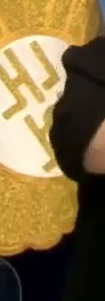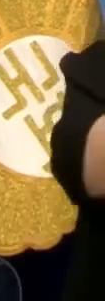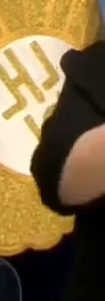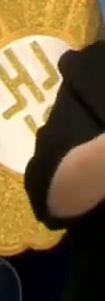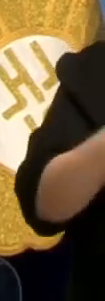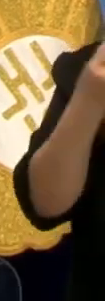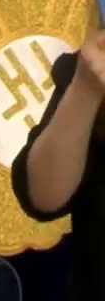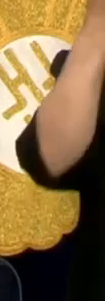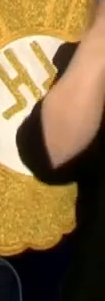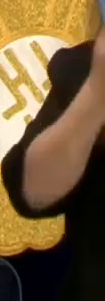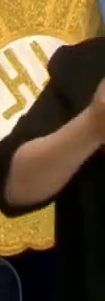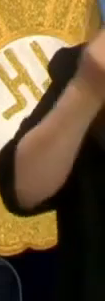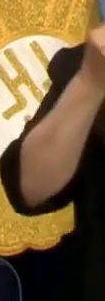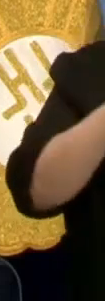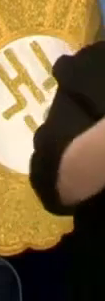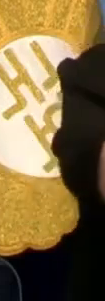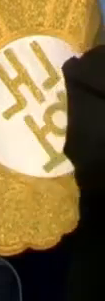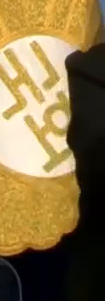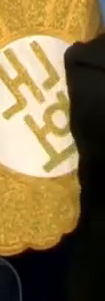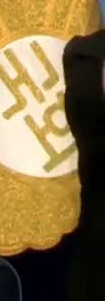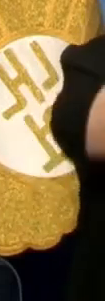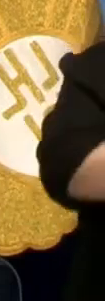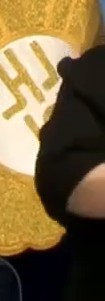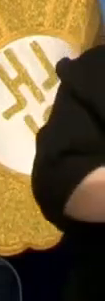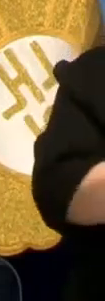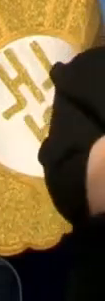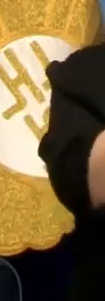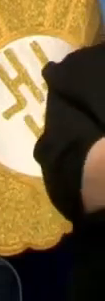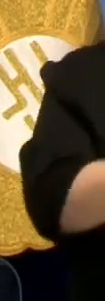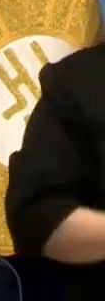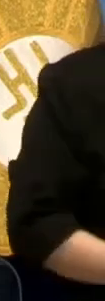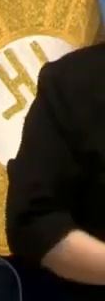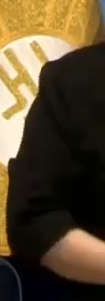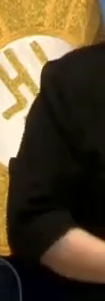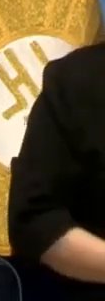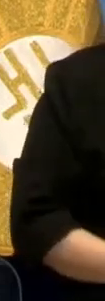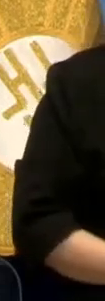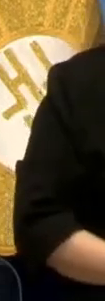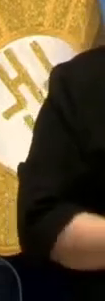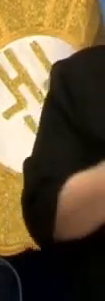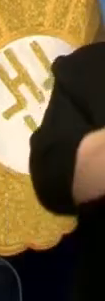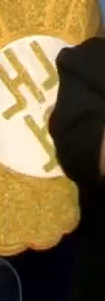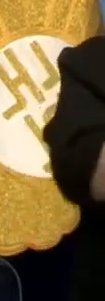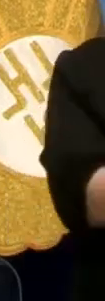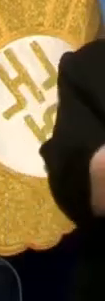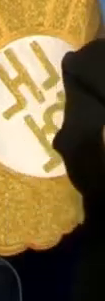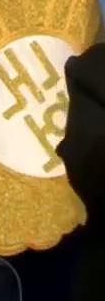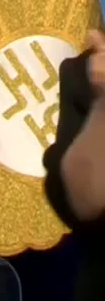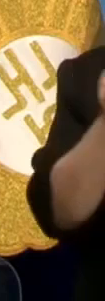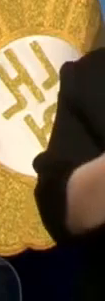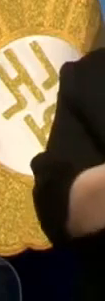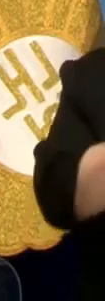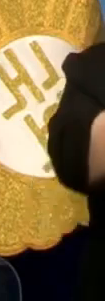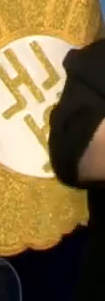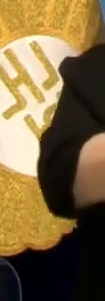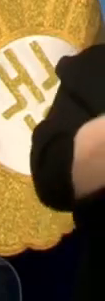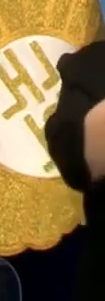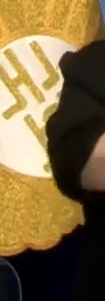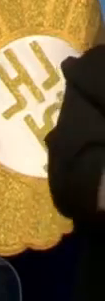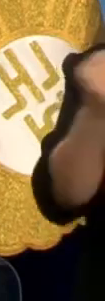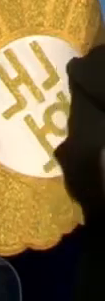취급한 현행법의 한계에 기반한 것이었습니다. 소유주가 동물을